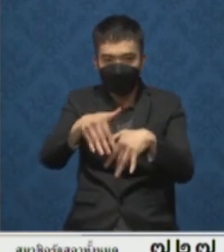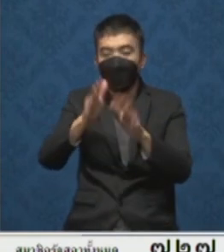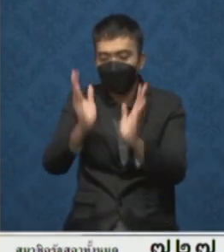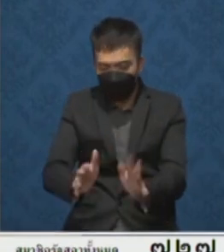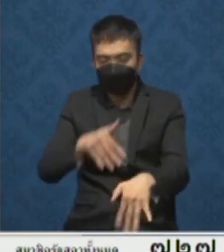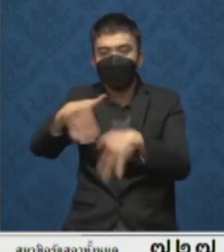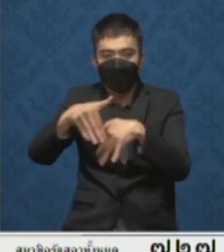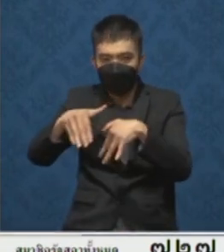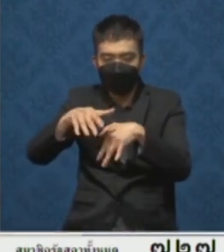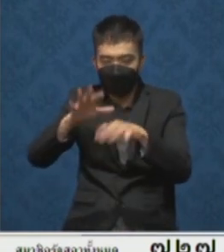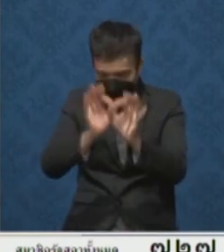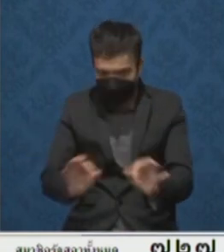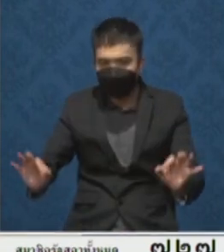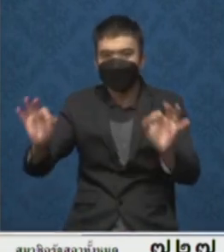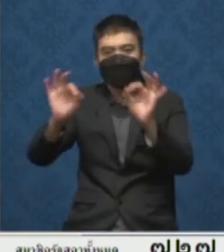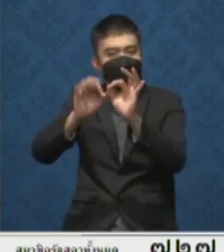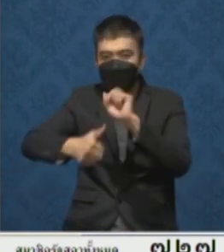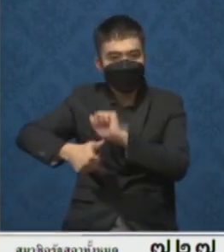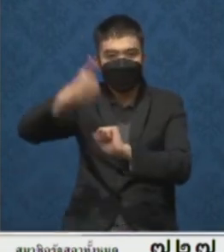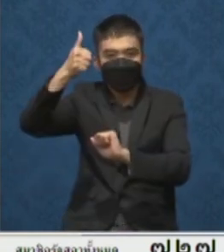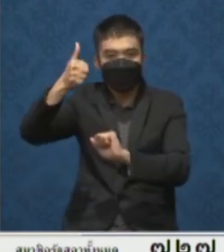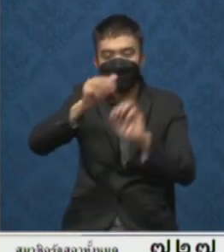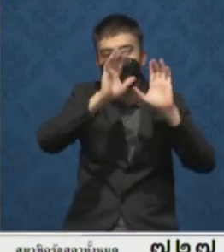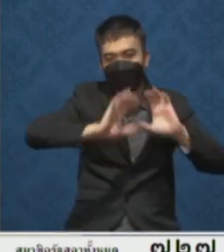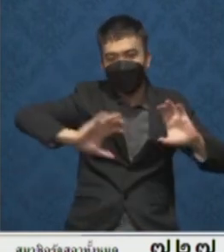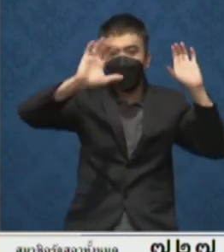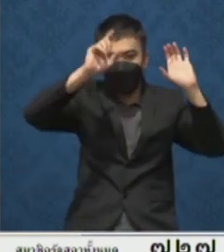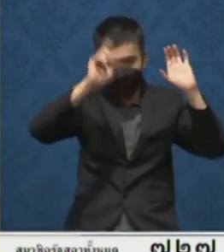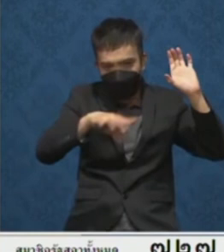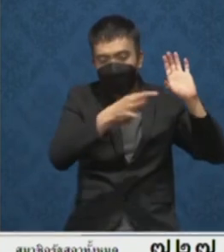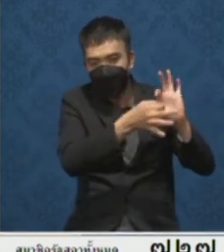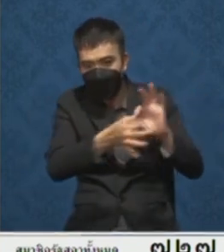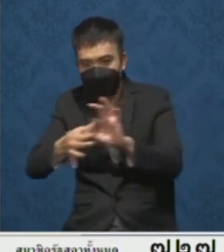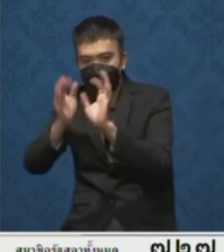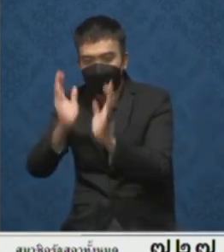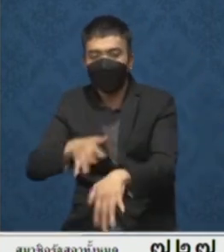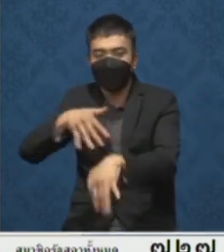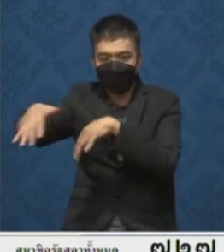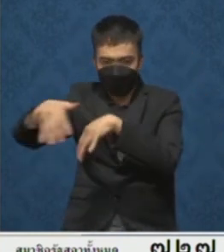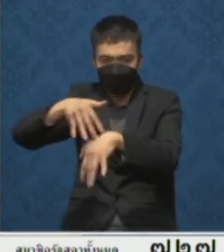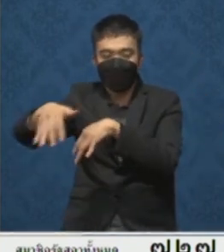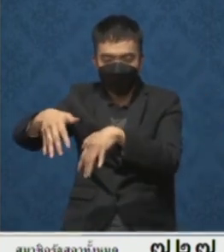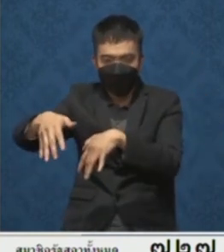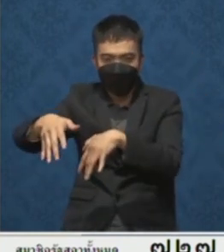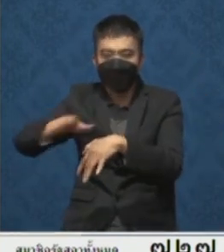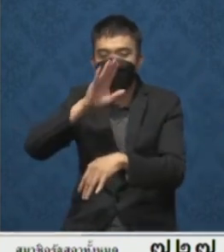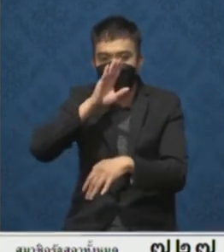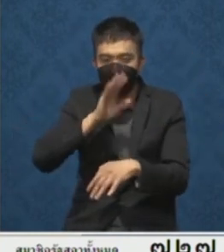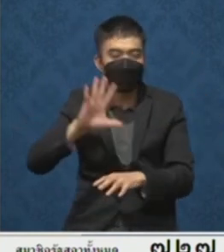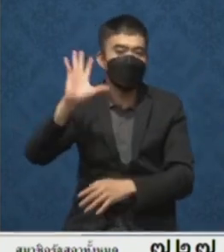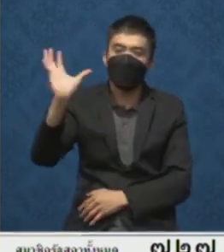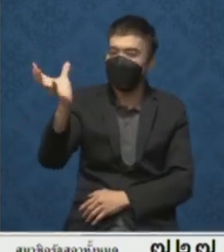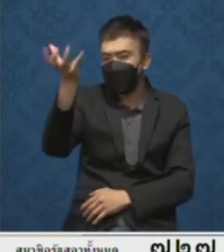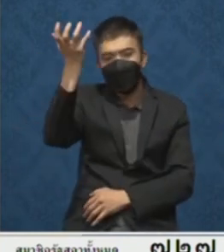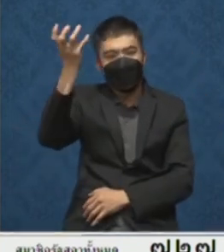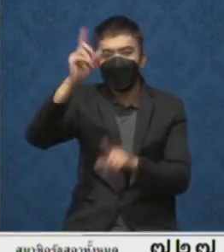เป็นใหญ่ค่ะท่านประธานดังนั้นรัฐบาลก็ต้องยึดโยงกับพี่น้องประชาชนการยึดโยงกับประชาชนทั้งในสากลโลกเ